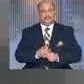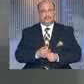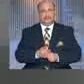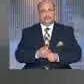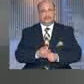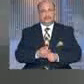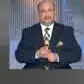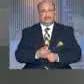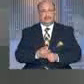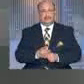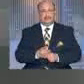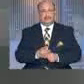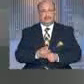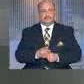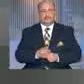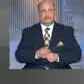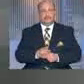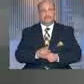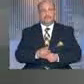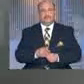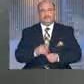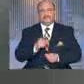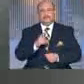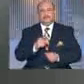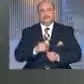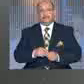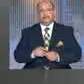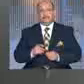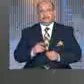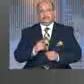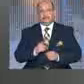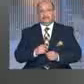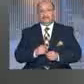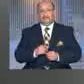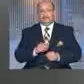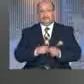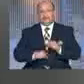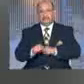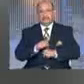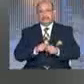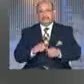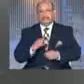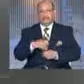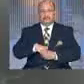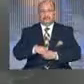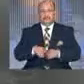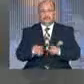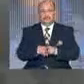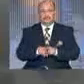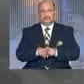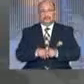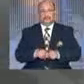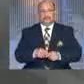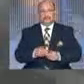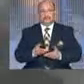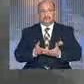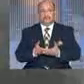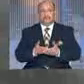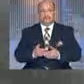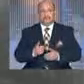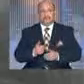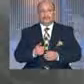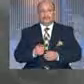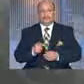في جل الشباب، على الشباب هو اللي مرتكز على الجيل الجديد هو الصاعد. الفكره نابعه من المجتمع